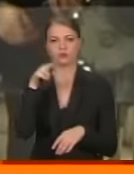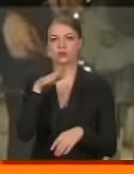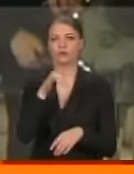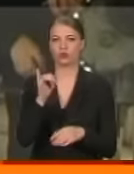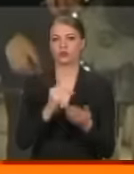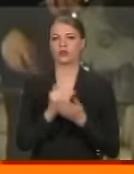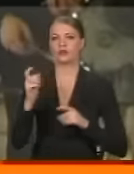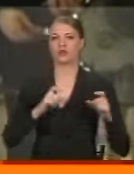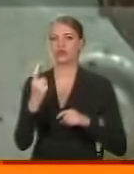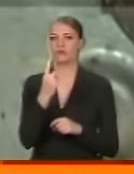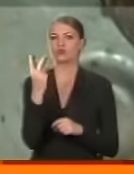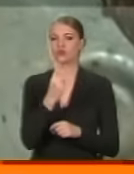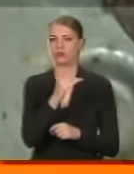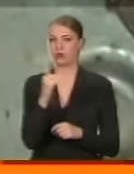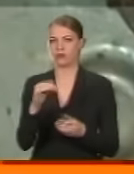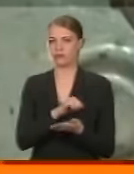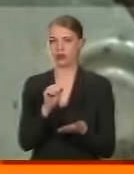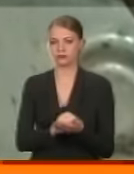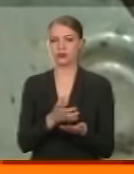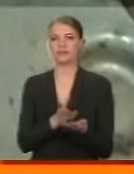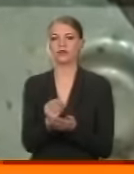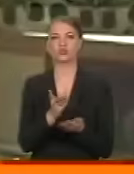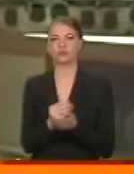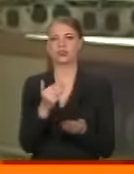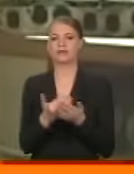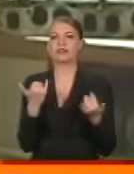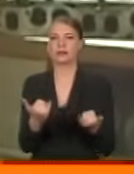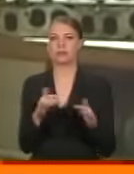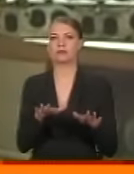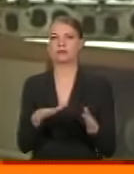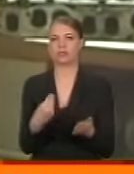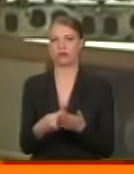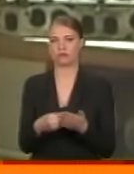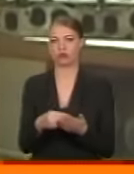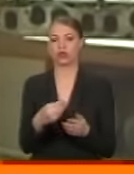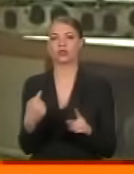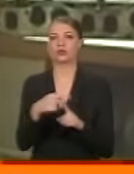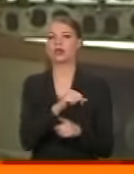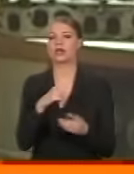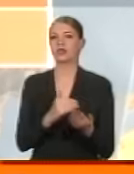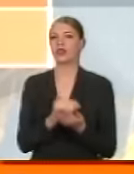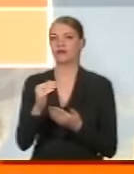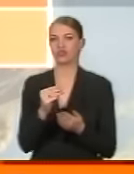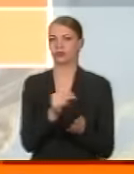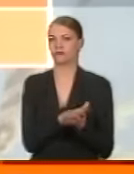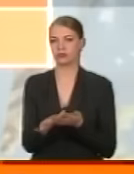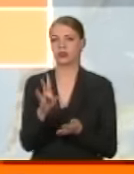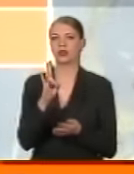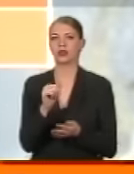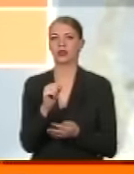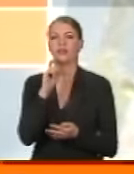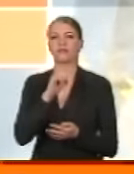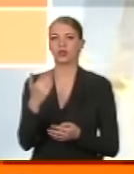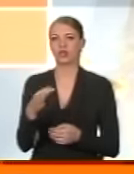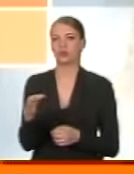та виші першого та другого рівня акредитації фінансуватимуть відтепер місцеві бюджети. До речі, найвищі витрати припали на